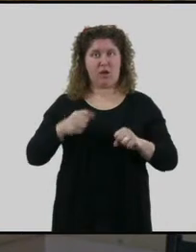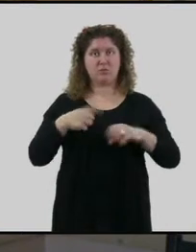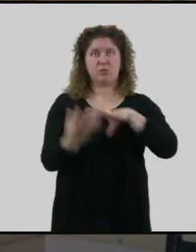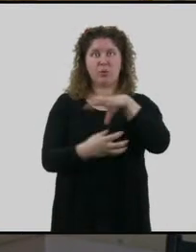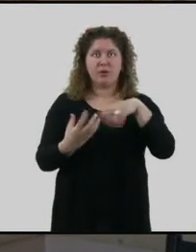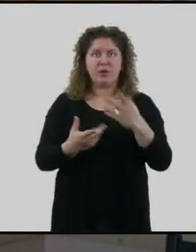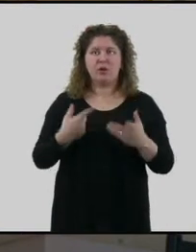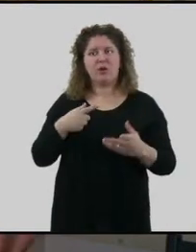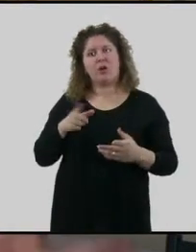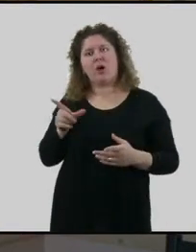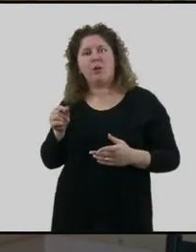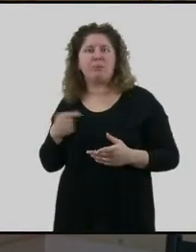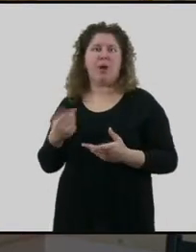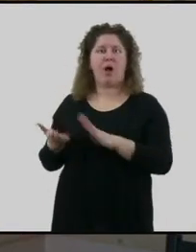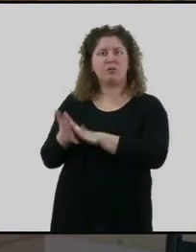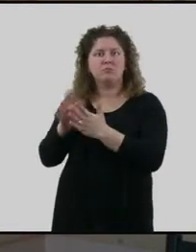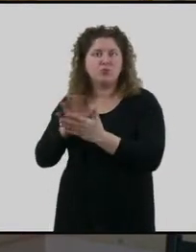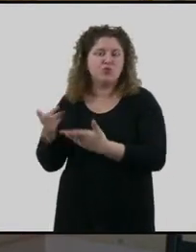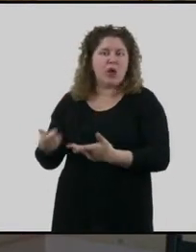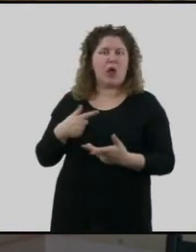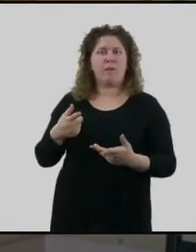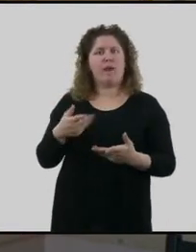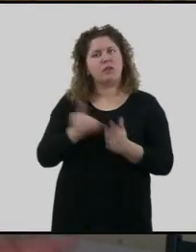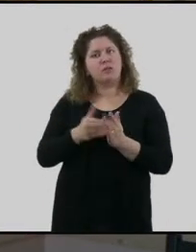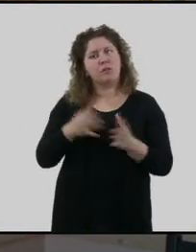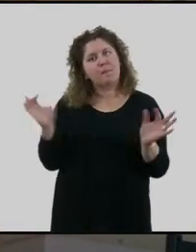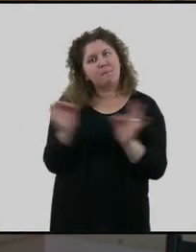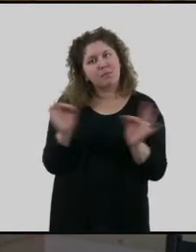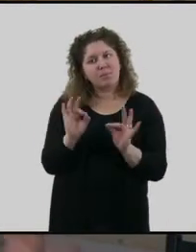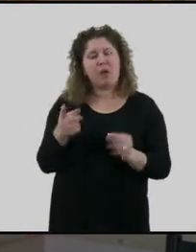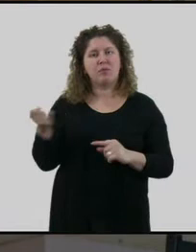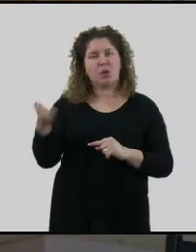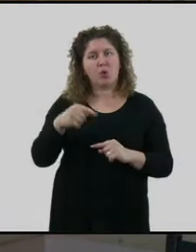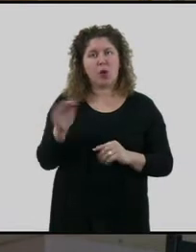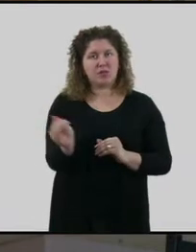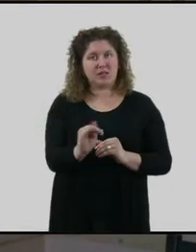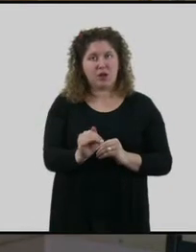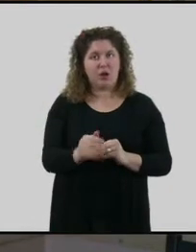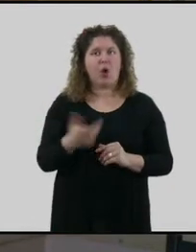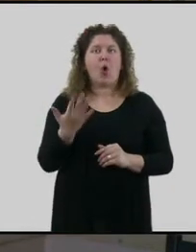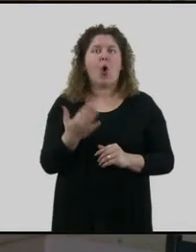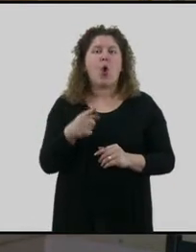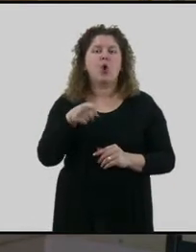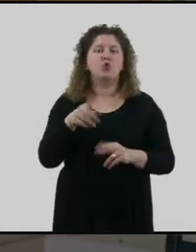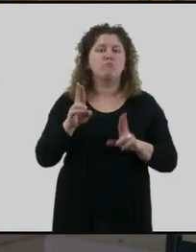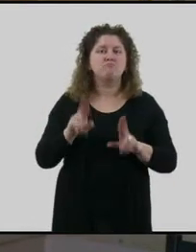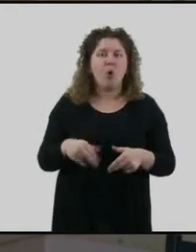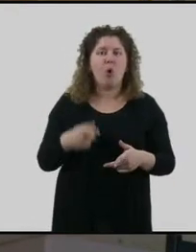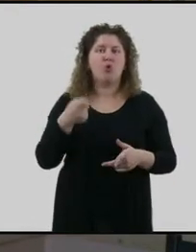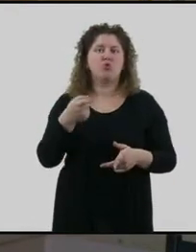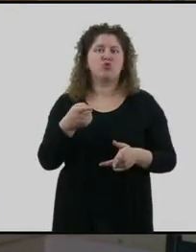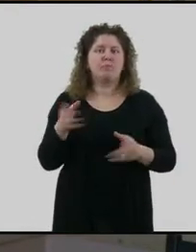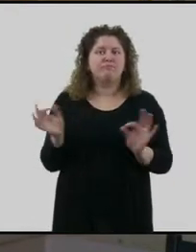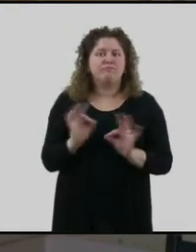priprema udomiteljskog para, šire obitelji udomitelja, treba ih što bolje pripremiti na dolazak djeteta, potrebno je u biti koliko je to